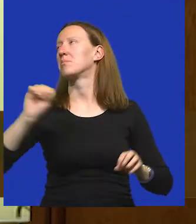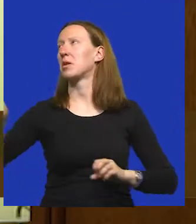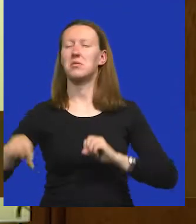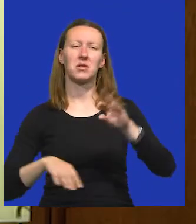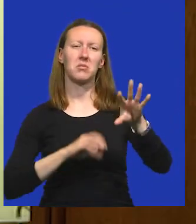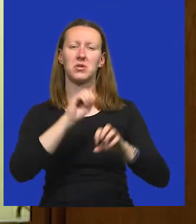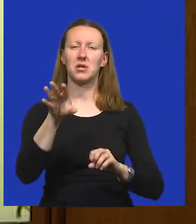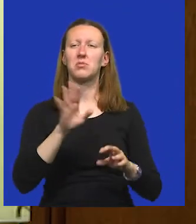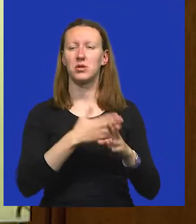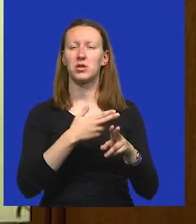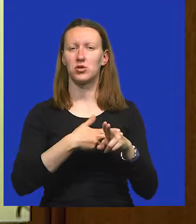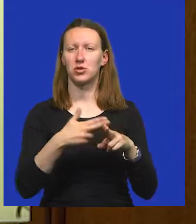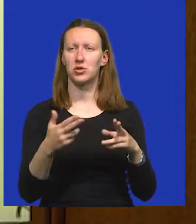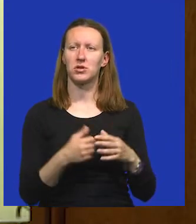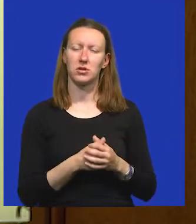scovasse, così che